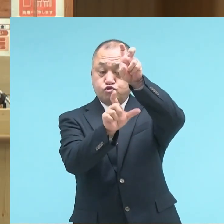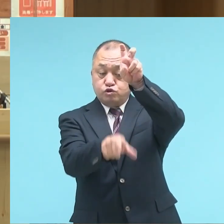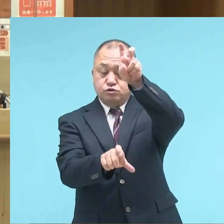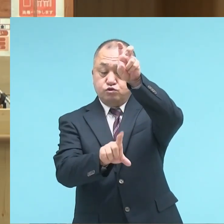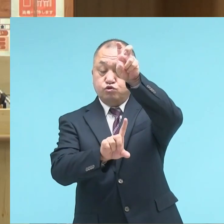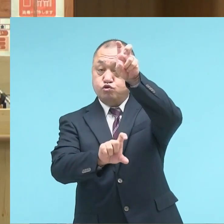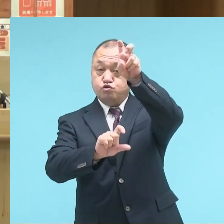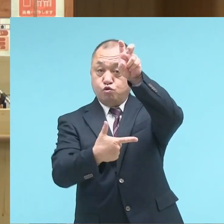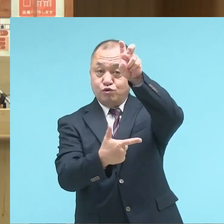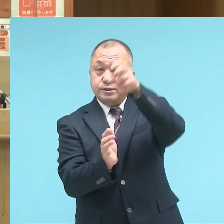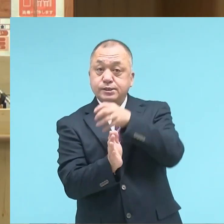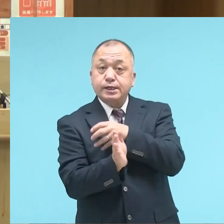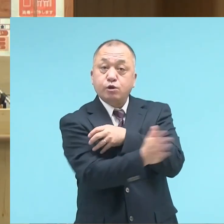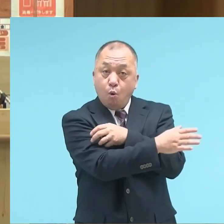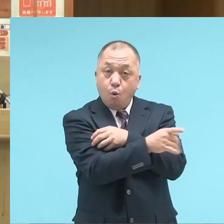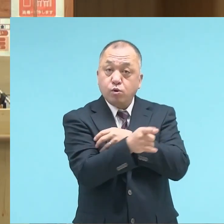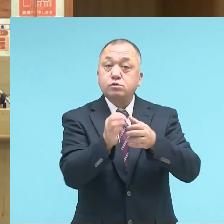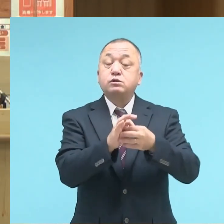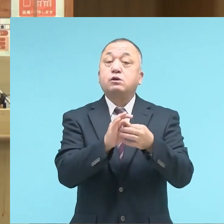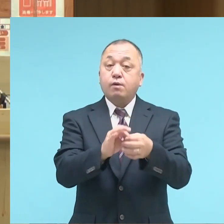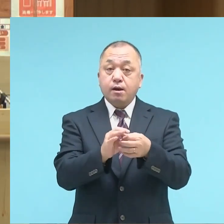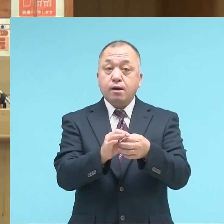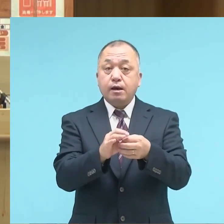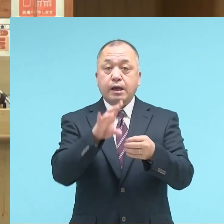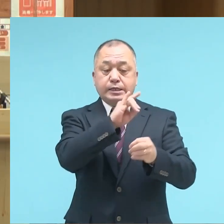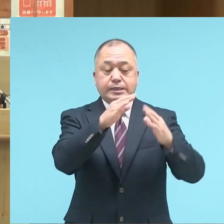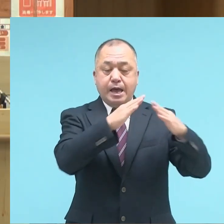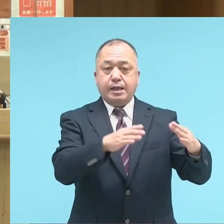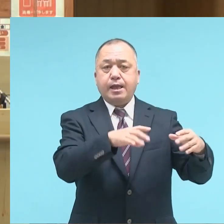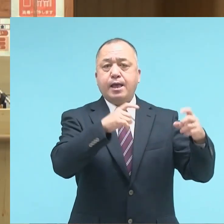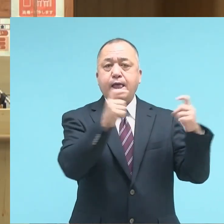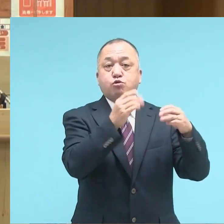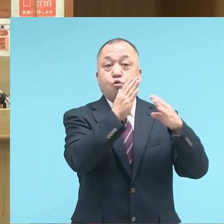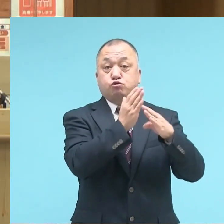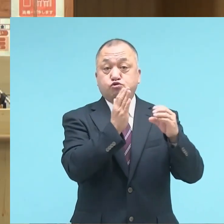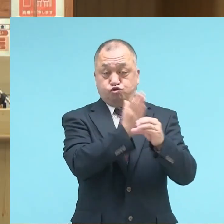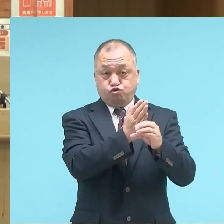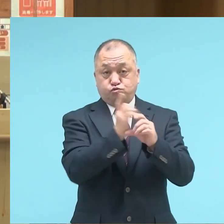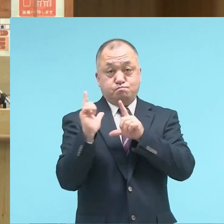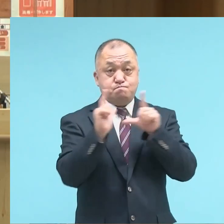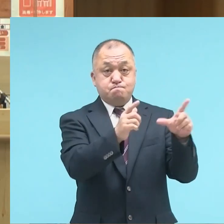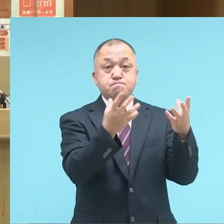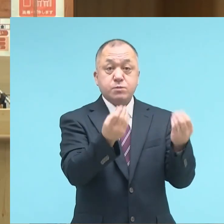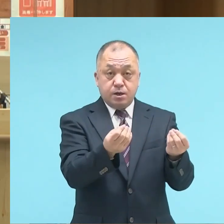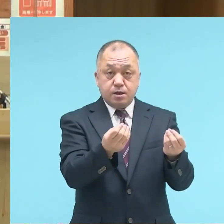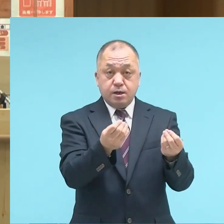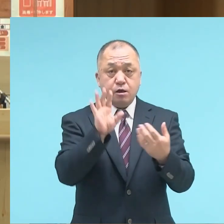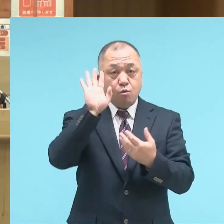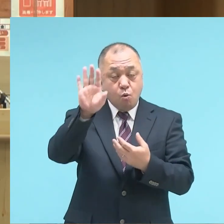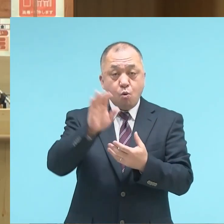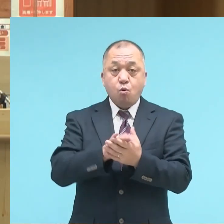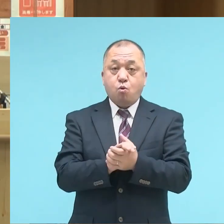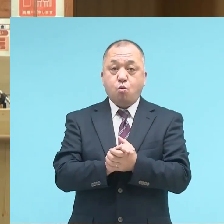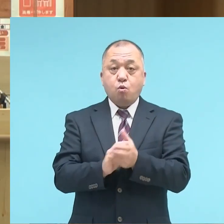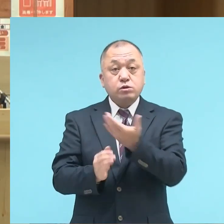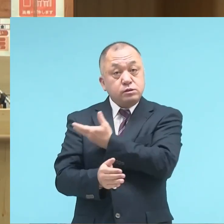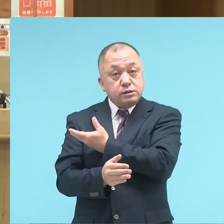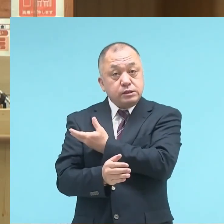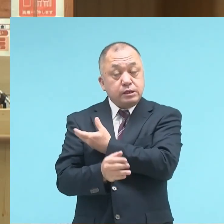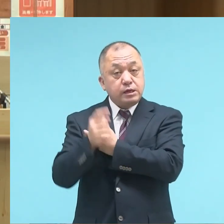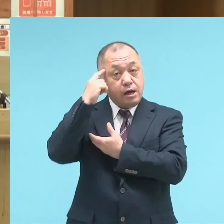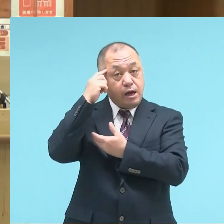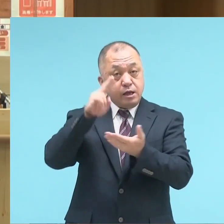以降の、対応については、きのう、議会が検討中だということでしたけども、その後、考え方が、詰まってきているでしょう